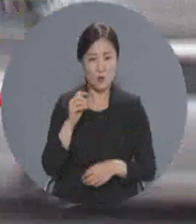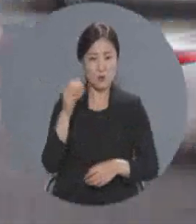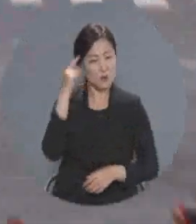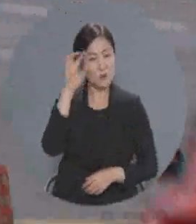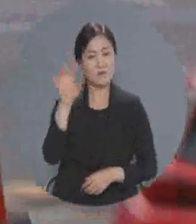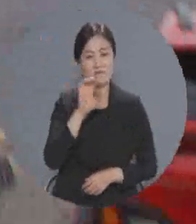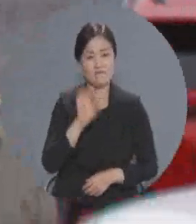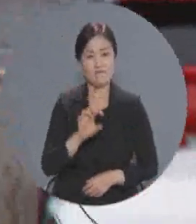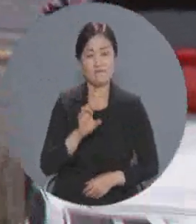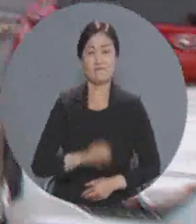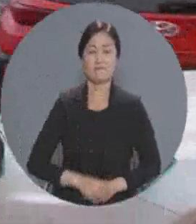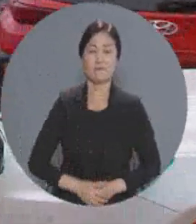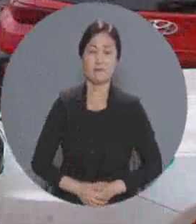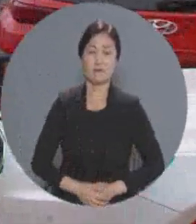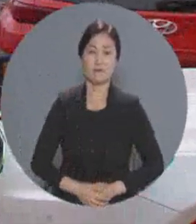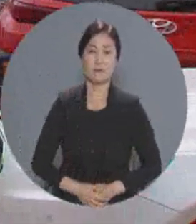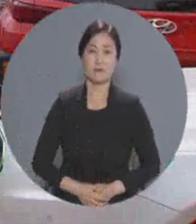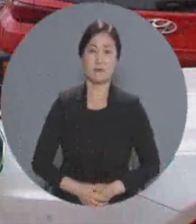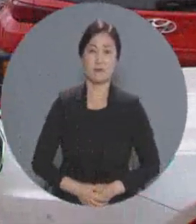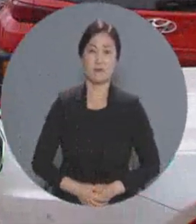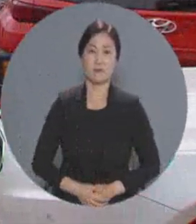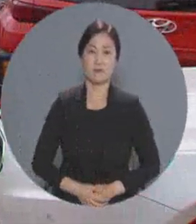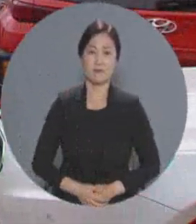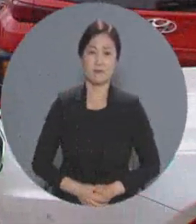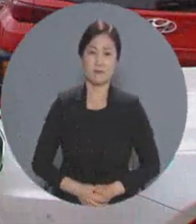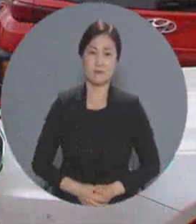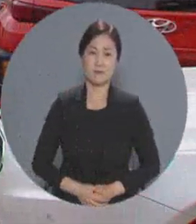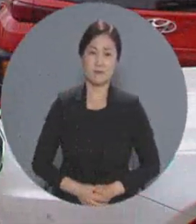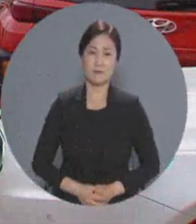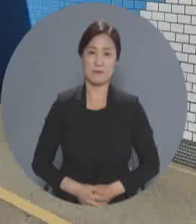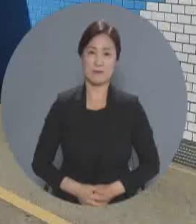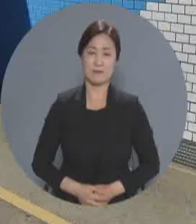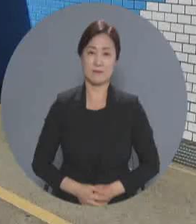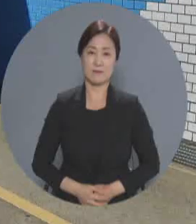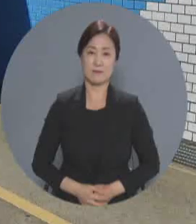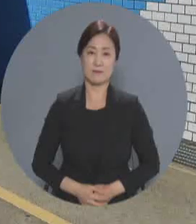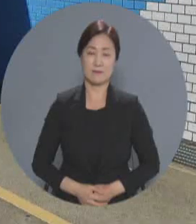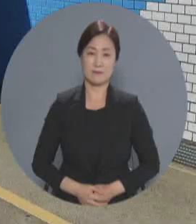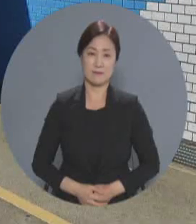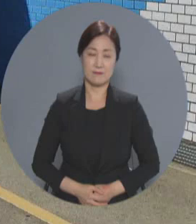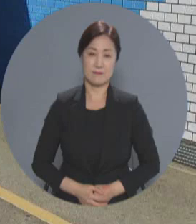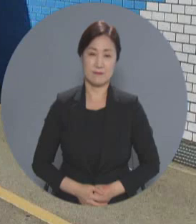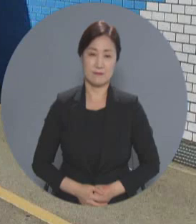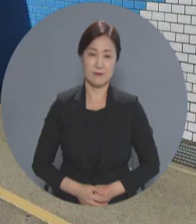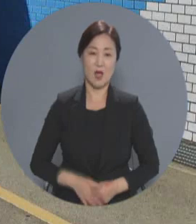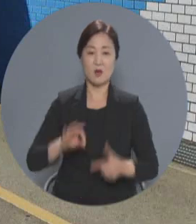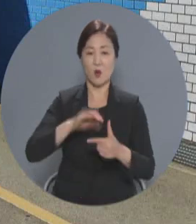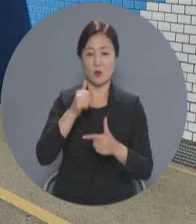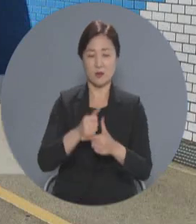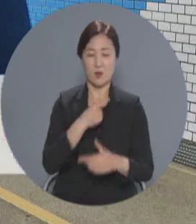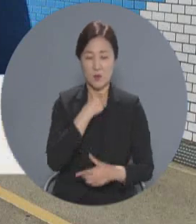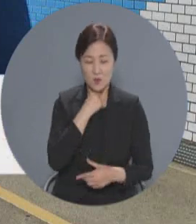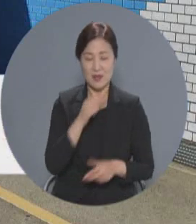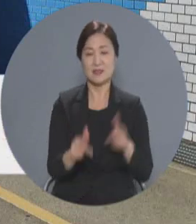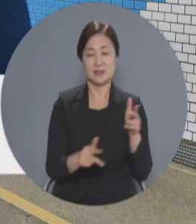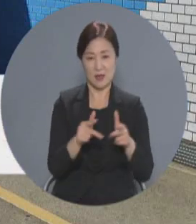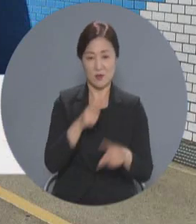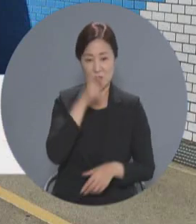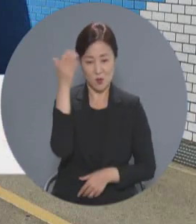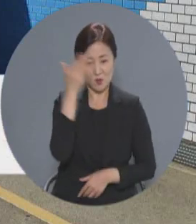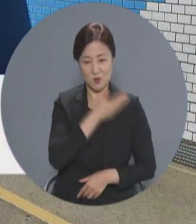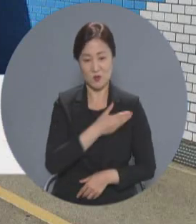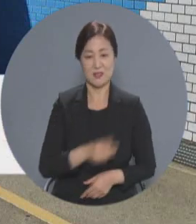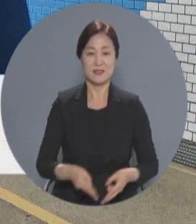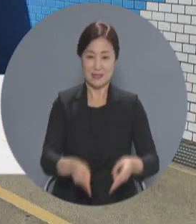주목됩니다. MBC 뉴스 최우식입니다. 영호남의 오랜 수건 사업이던 여수 남해간